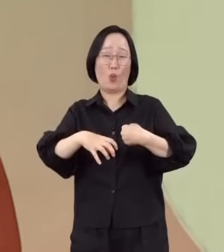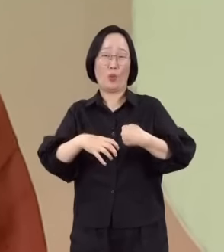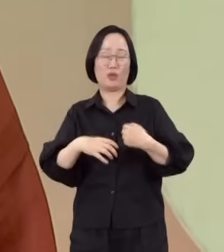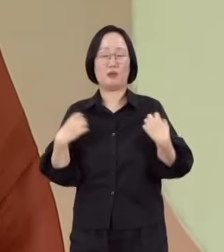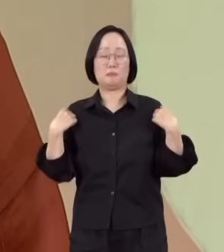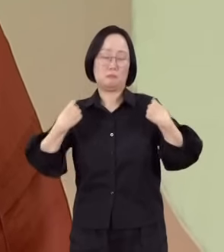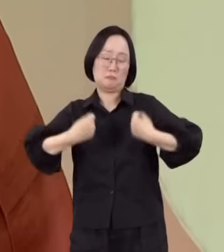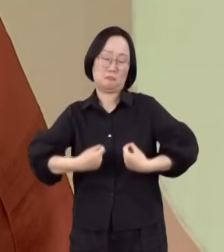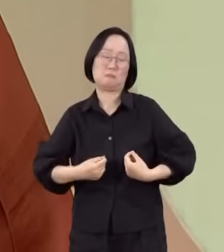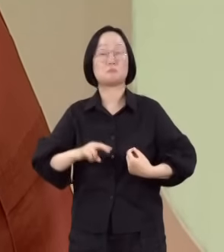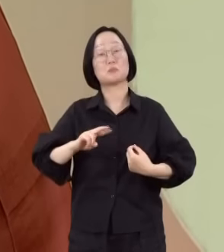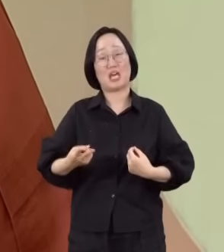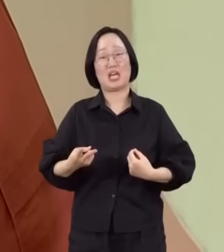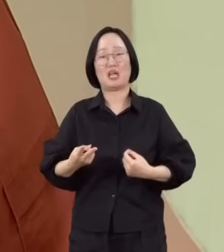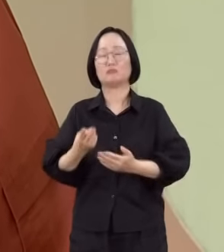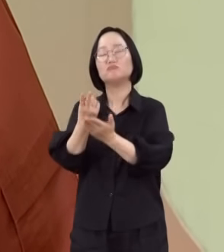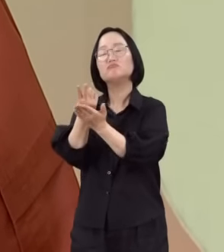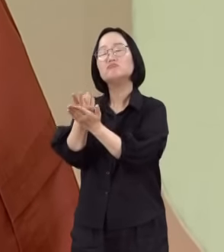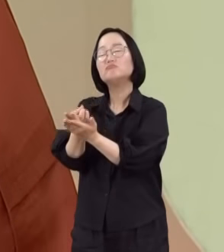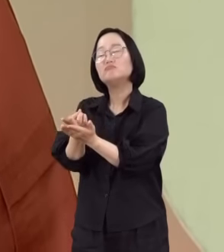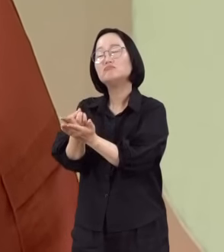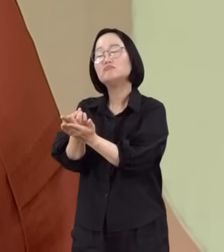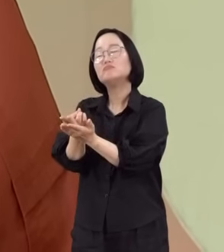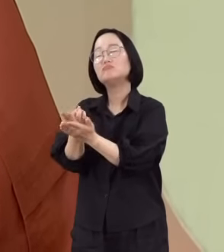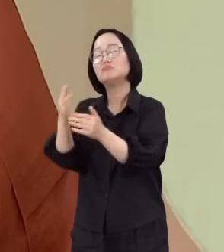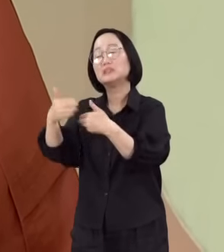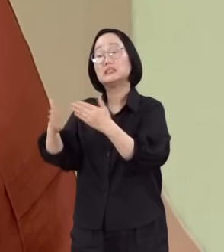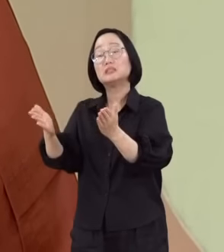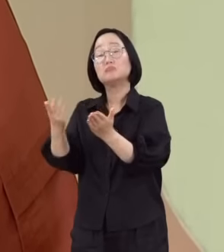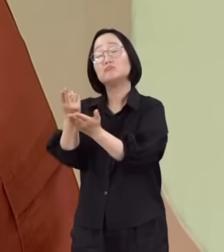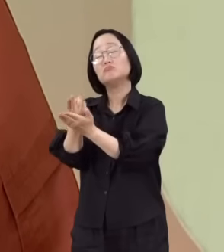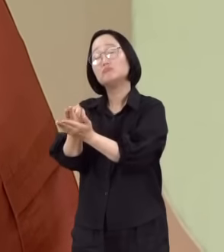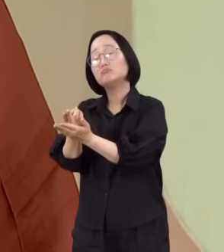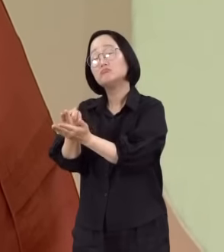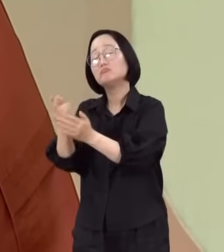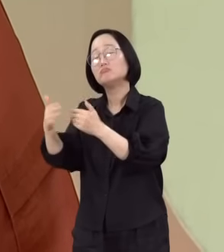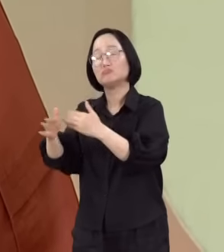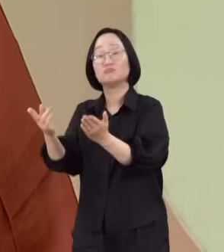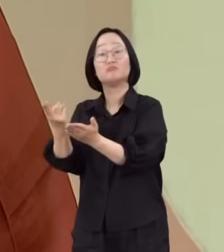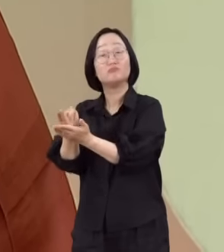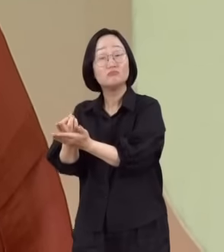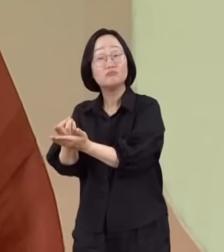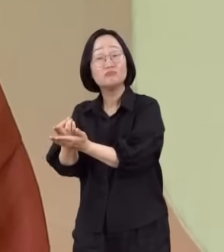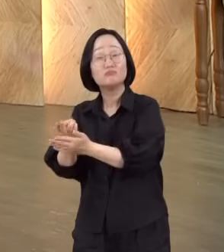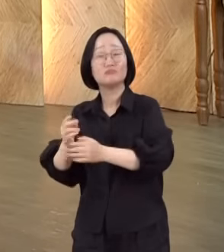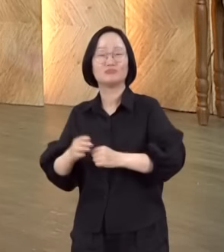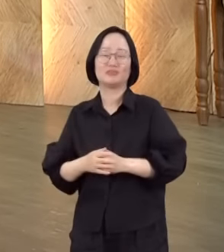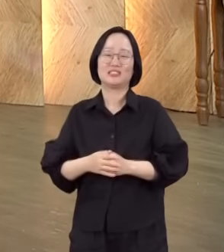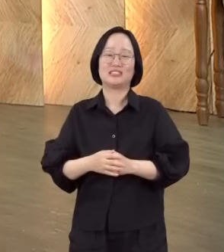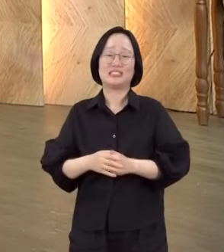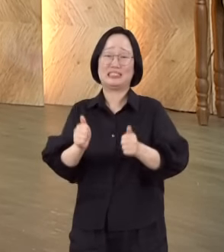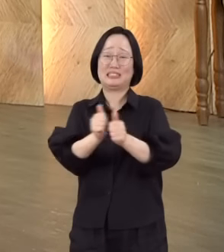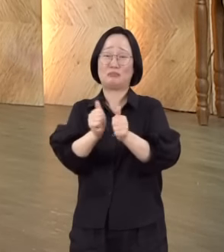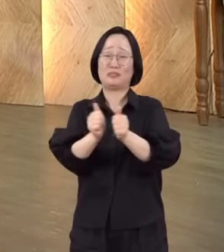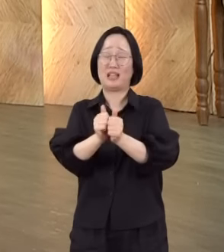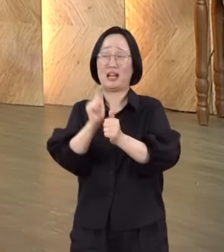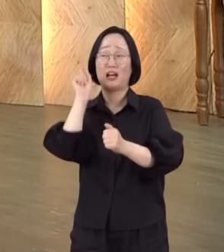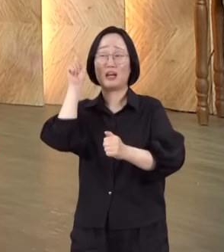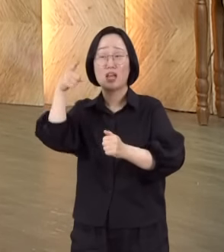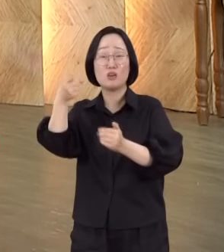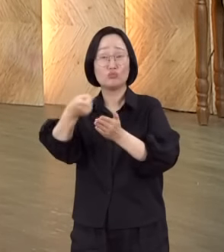2번 실에 이렇게 누워 있었대 2번 실에 혼자 이렇게 이번 실에 누워 있는데 이제 내일이 수술이